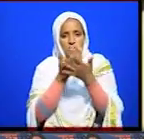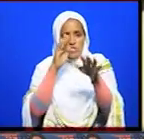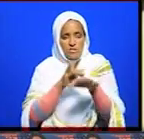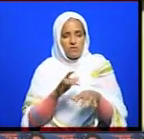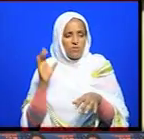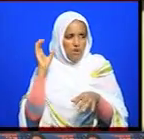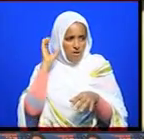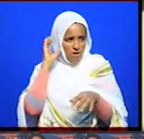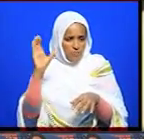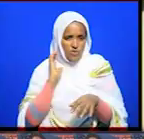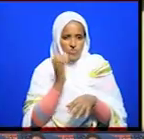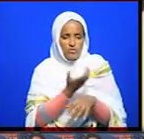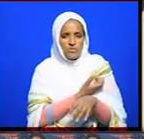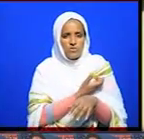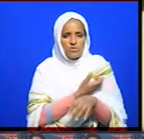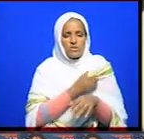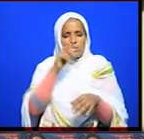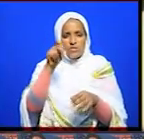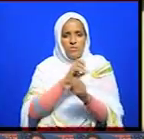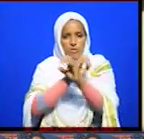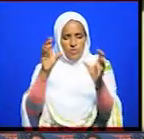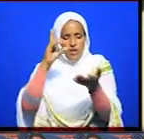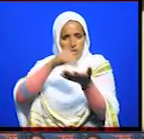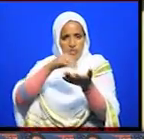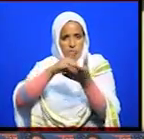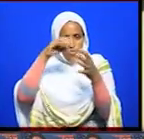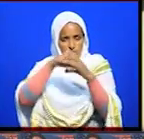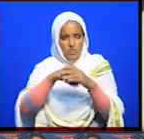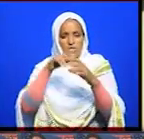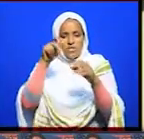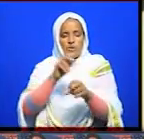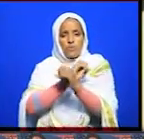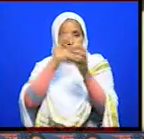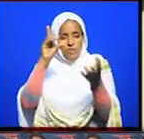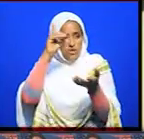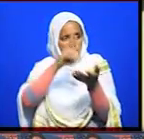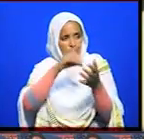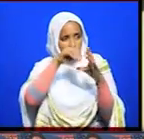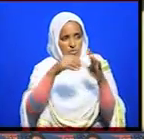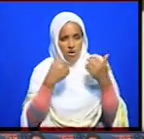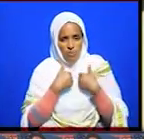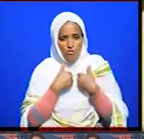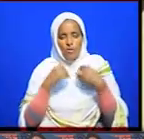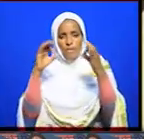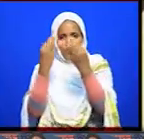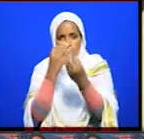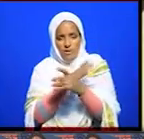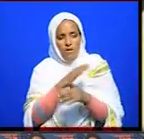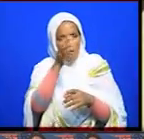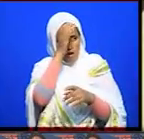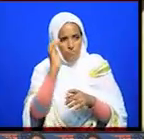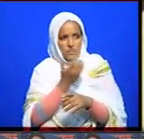የምንገኘው በነገራችን ላይ አድማጮቻችን ደብረ ብርሃን ከተማ ውስጥ ነውና ደብረ ብርሃን ከተማ ውስጥ ያሉ